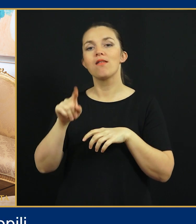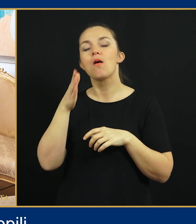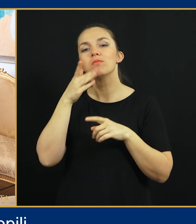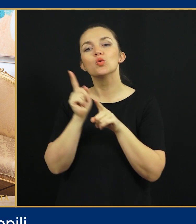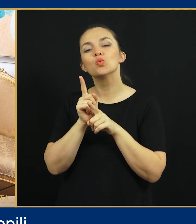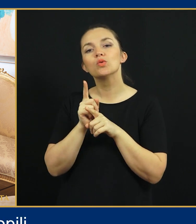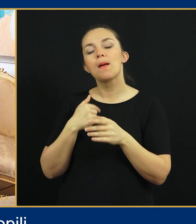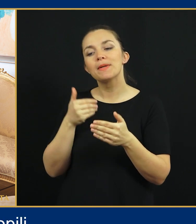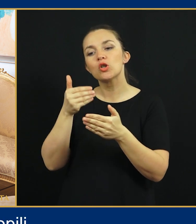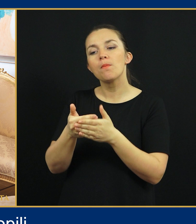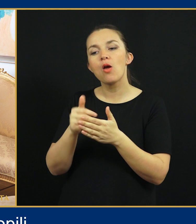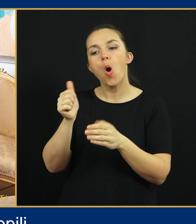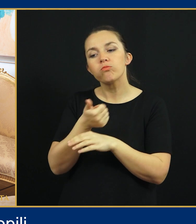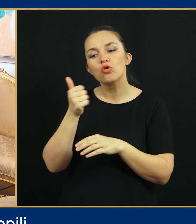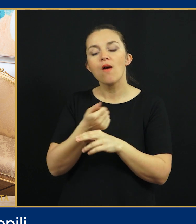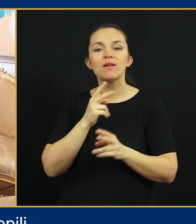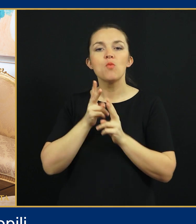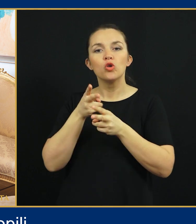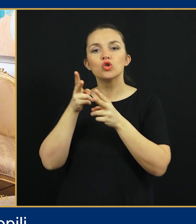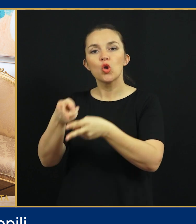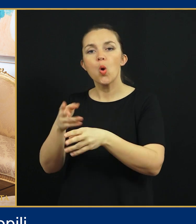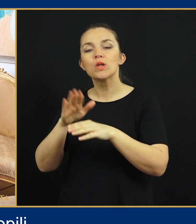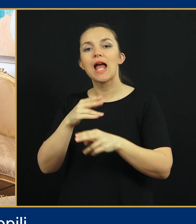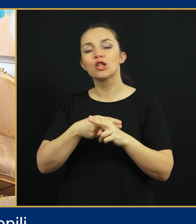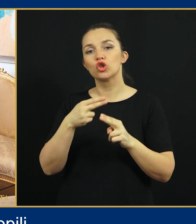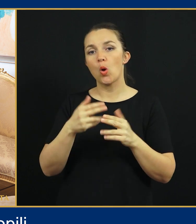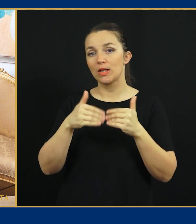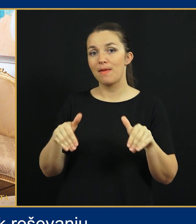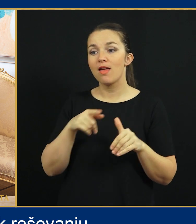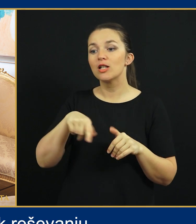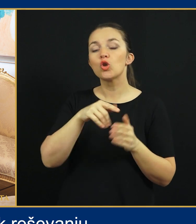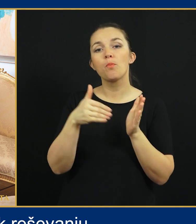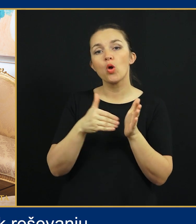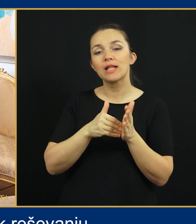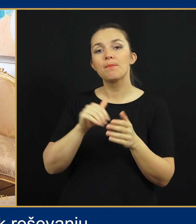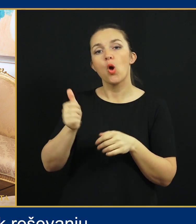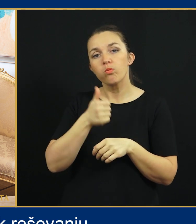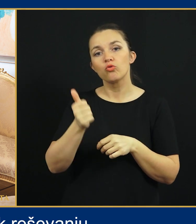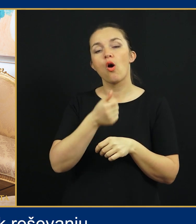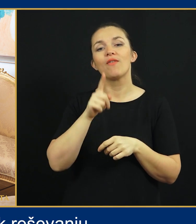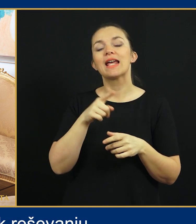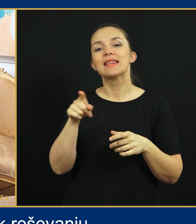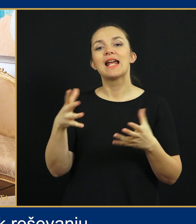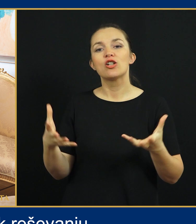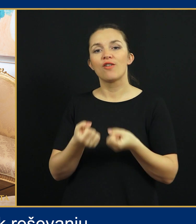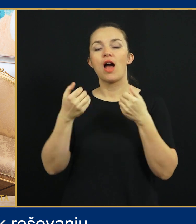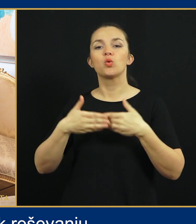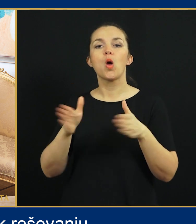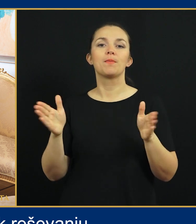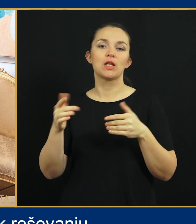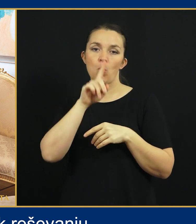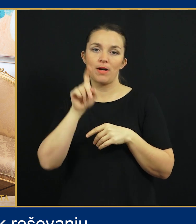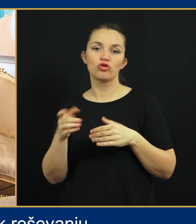da bi tudi pristopili k obnovi mostov na državni meji, ki so potrebni obnove, in k reševanju